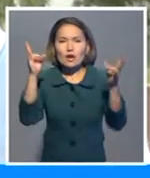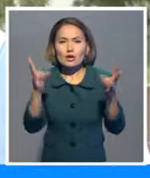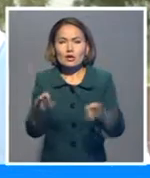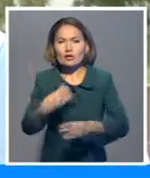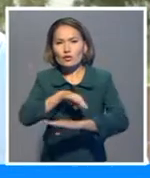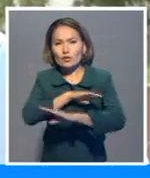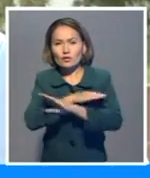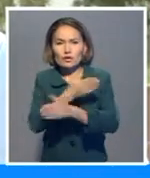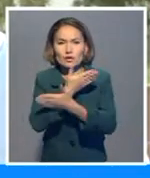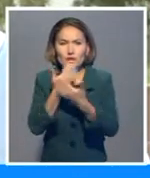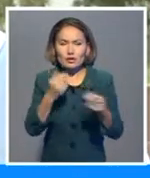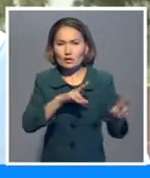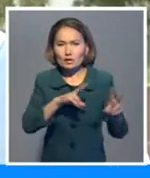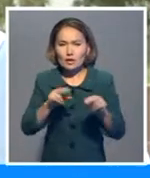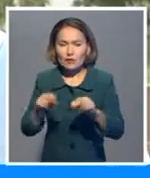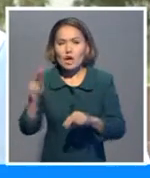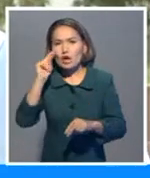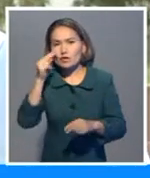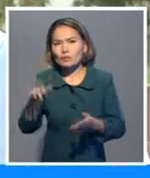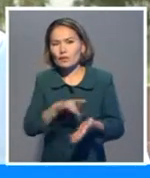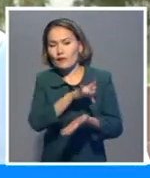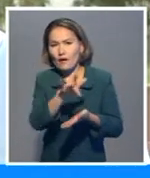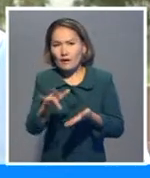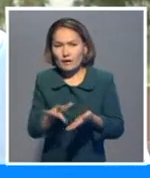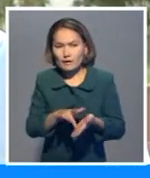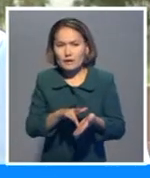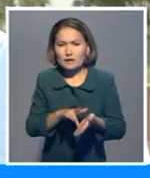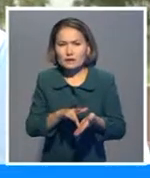таңда Шымкент қаласы ішкі істер басқармасының